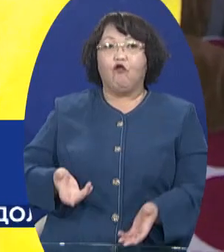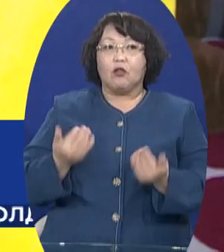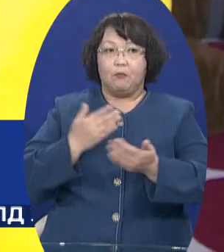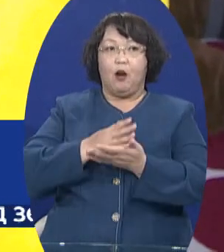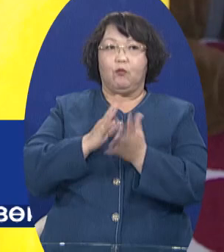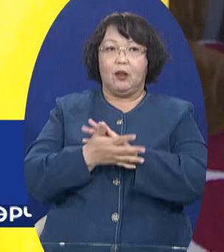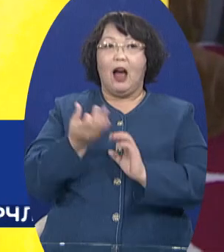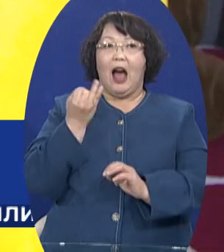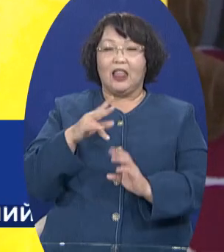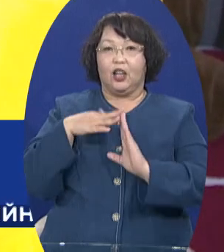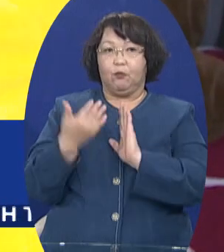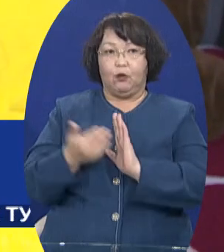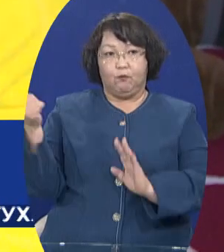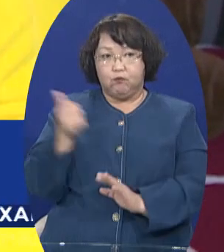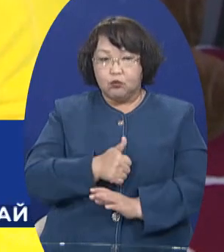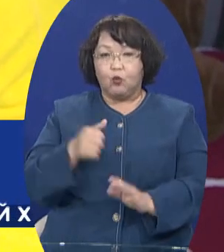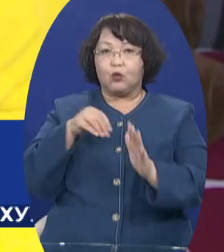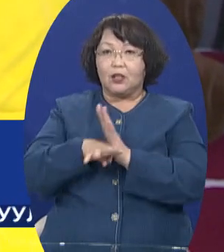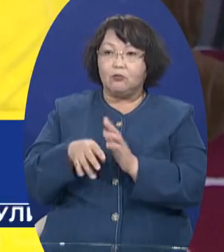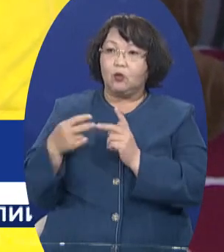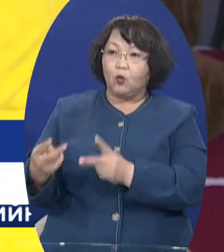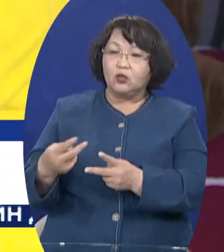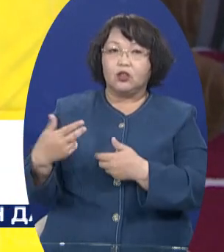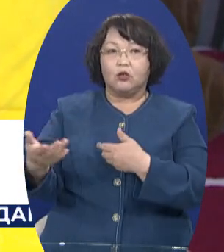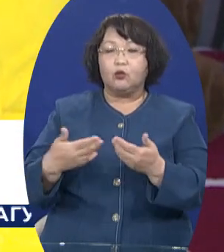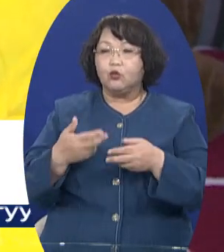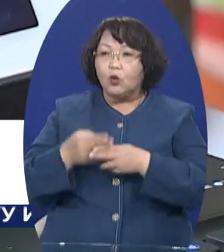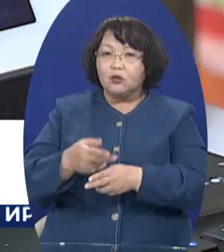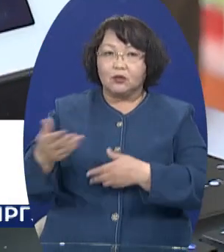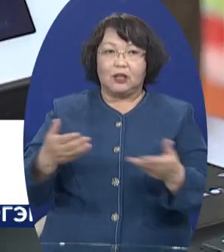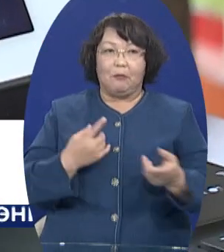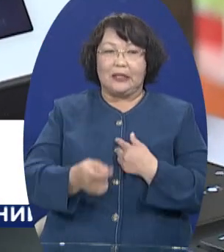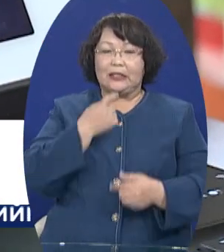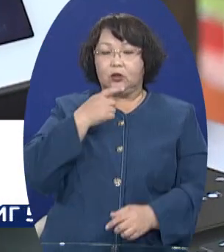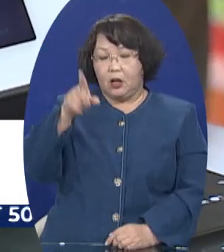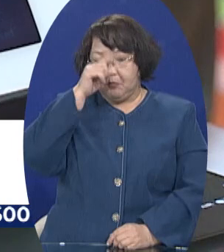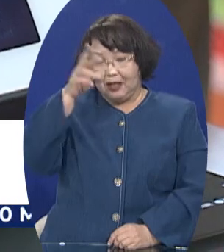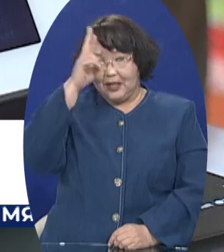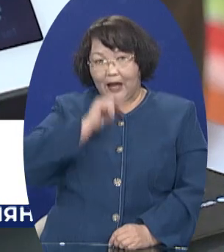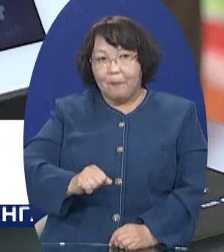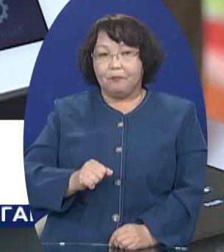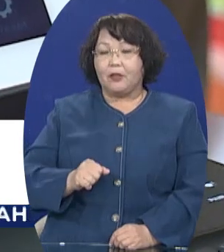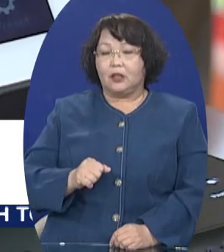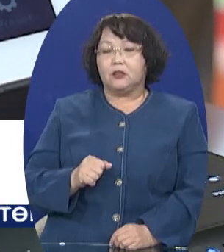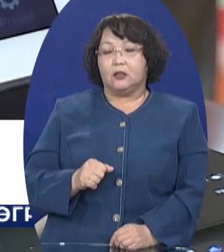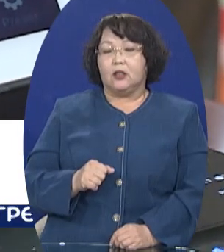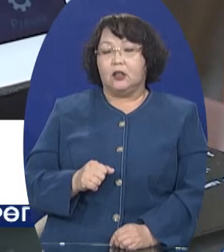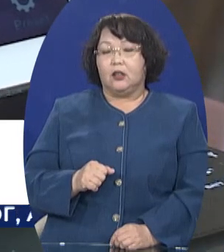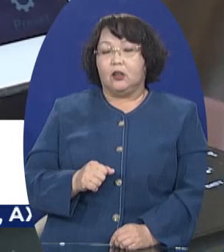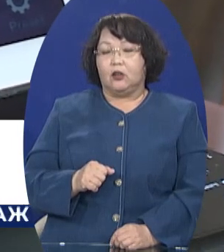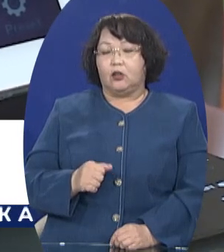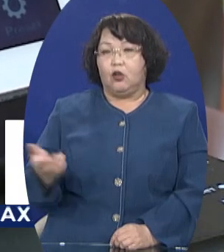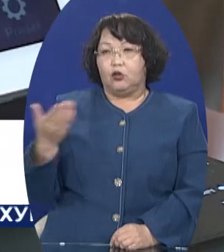айл бүрд хурц үйлчлэхэд хүндрэл үүсдгийг ярьж байлаа. Эрүүл мэндийн яамнаас бид нар тангаж өгсөн одоо мотоциклууд бол байдаг л да. Гэхдээ ихэнх одоо нэг